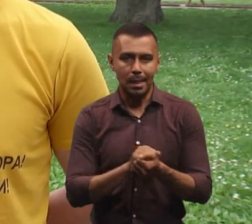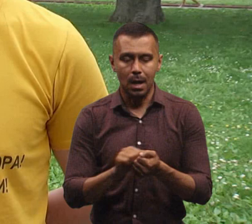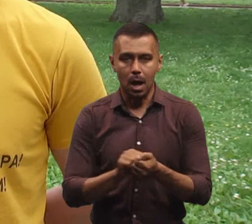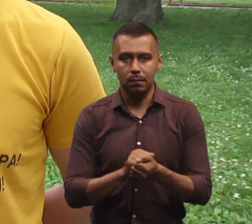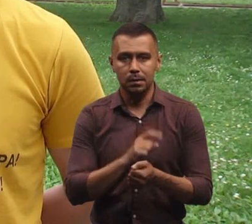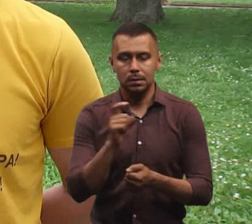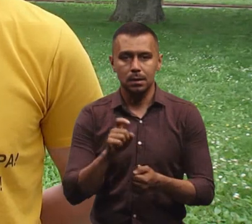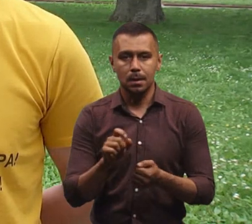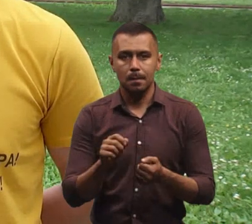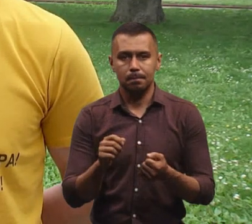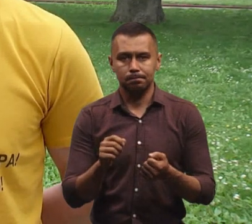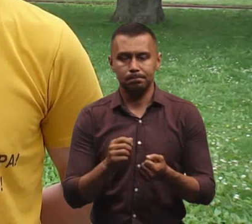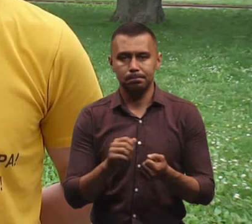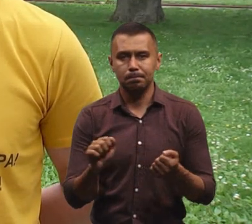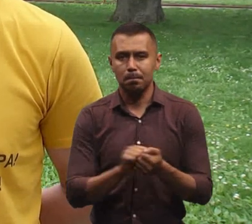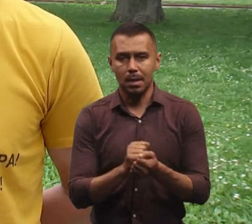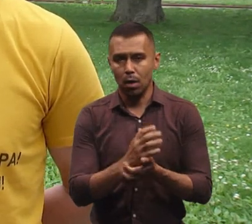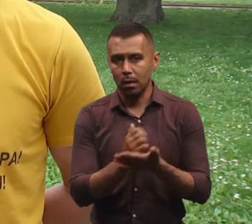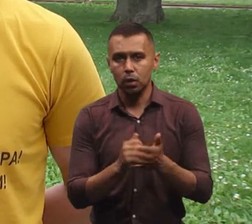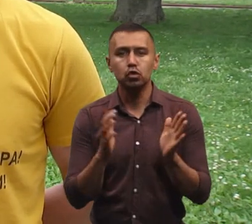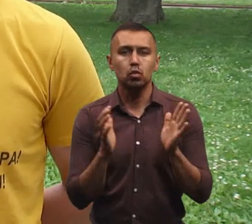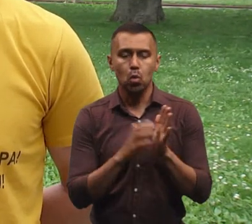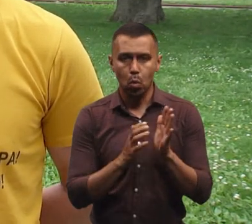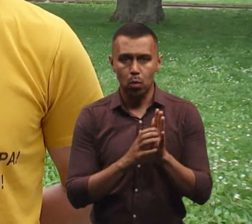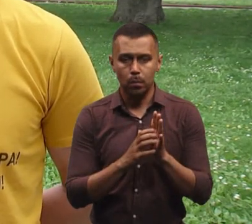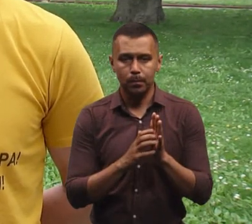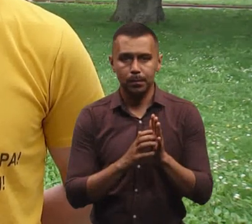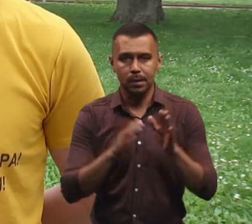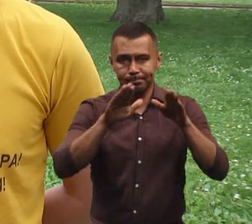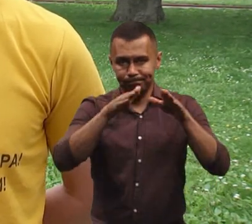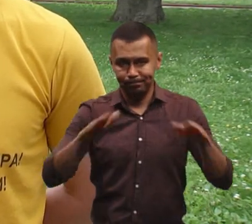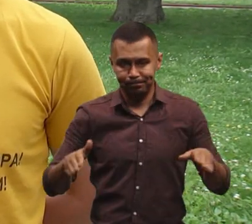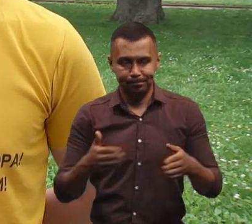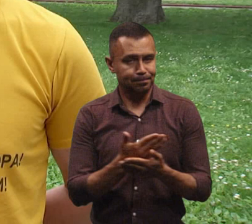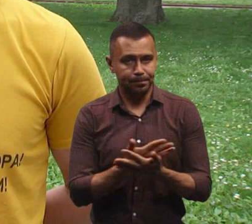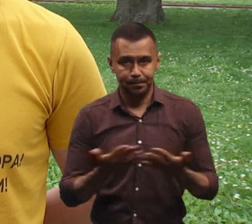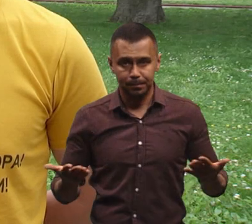з матеріального резерву. Це і скло, і покрівельні матеріали,